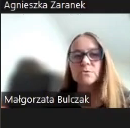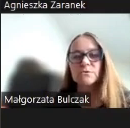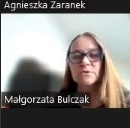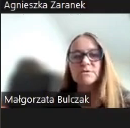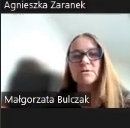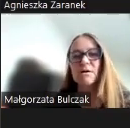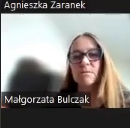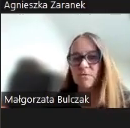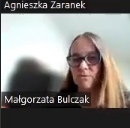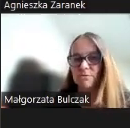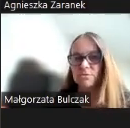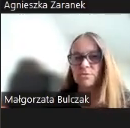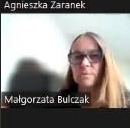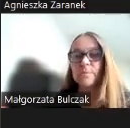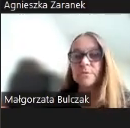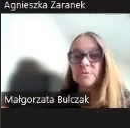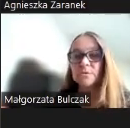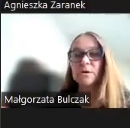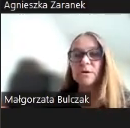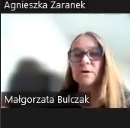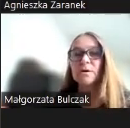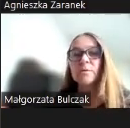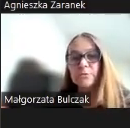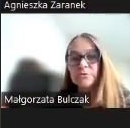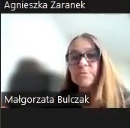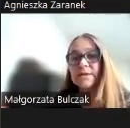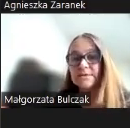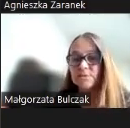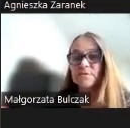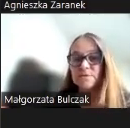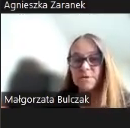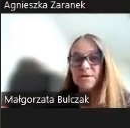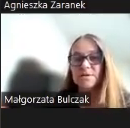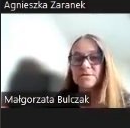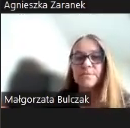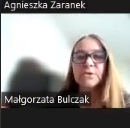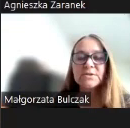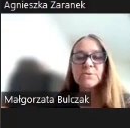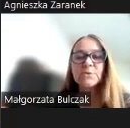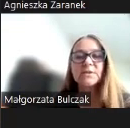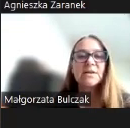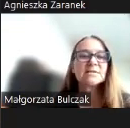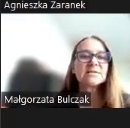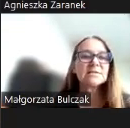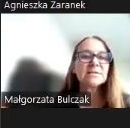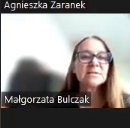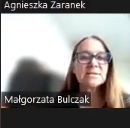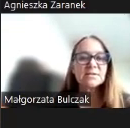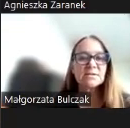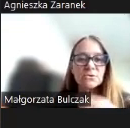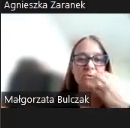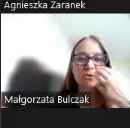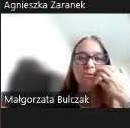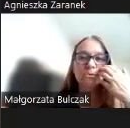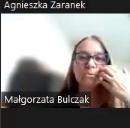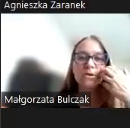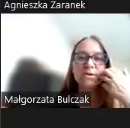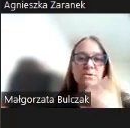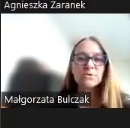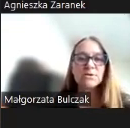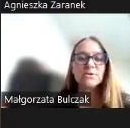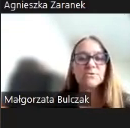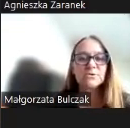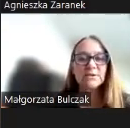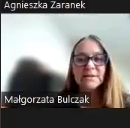się uczą wszyscy, jak my funkcjonujemy, po co? Po to, żeby razem się wspierać. To jest akurat klasa z jednej z naszych szkół. Tu